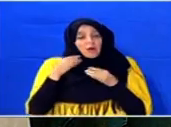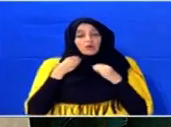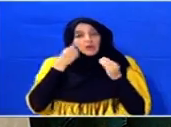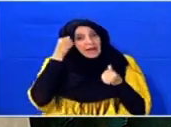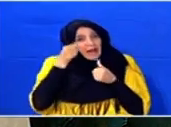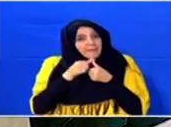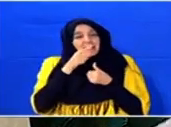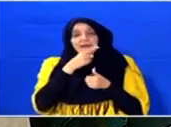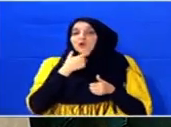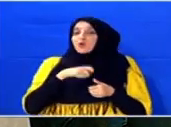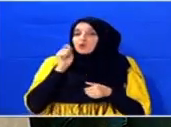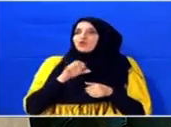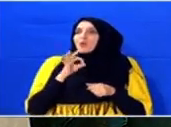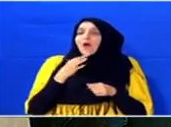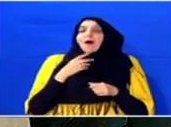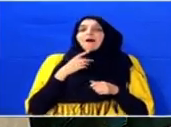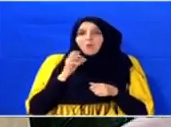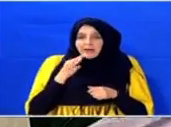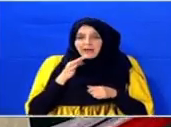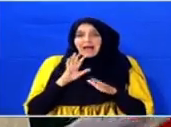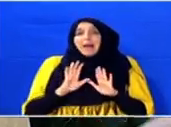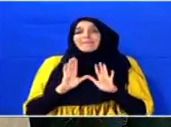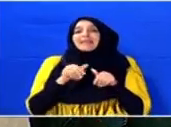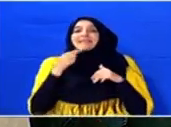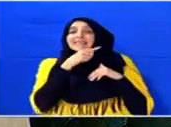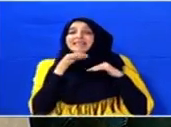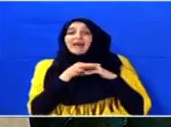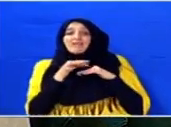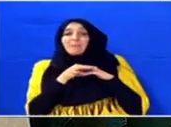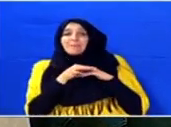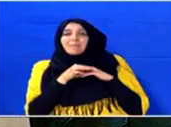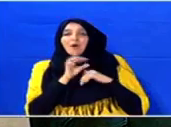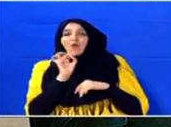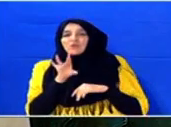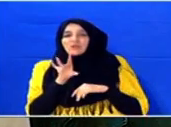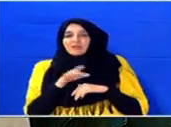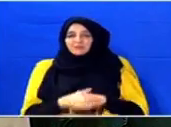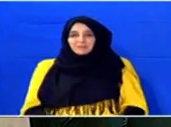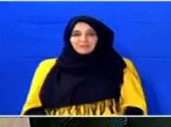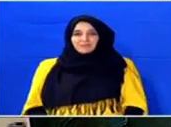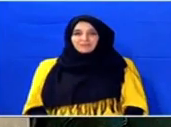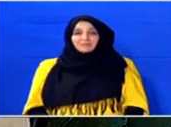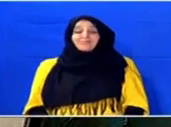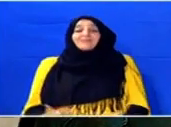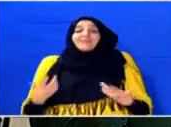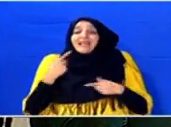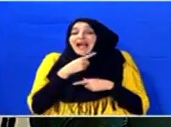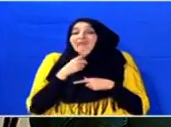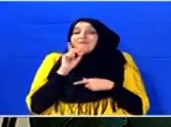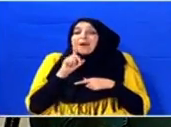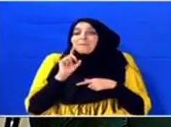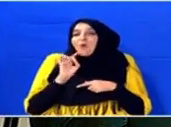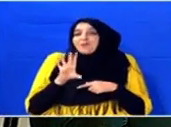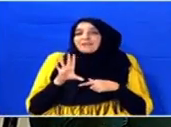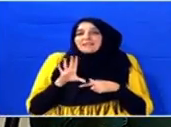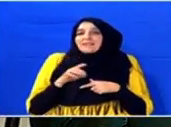واقتنع القاضي ولكن بعد ذلك الزوجه رفضت كونها رفضت تعسفت